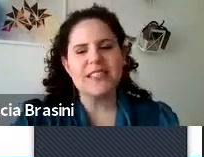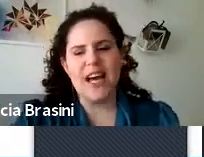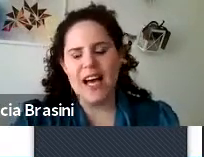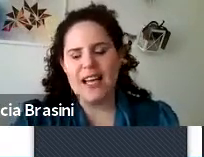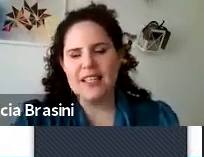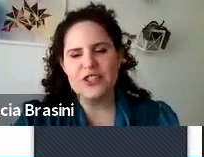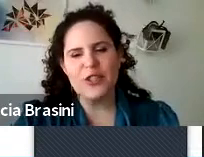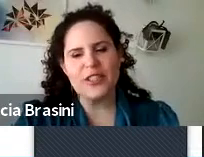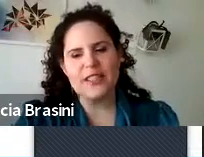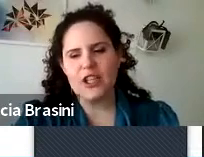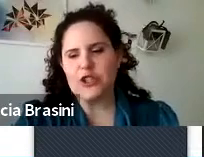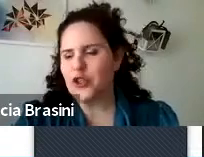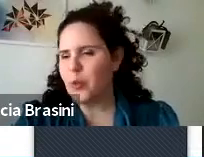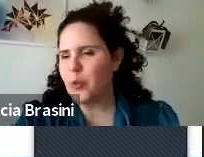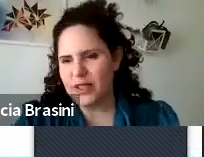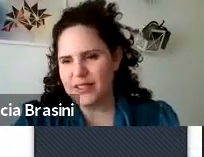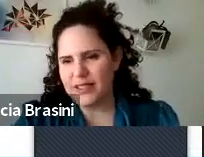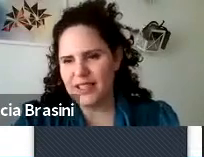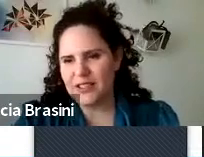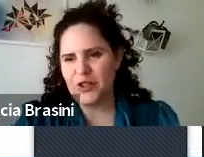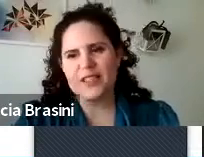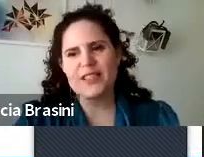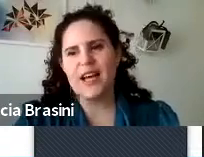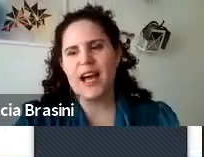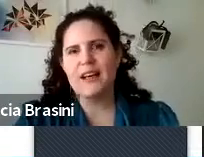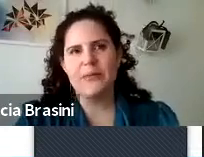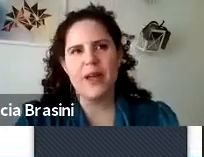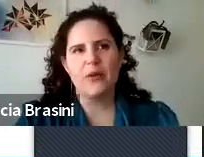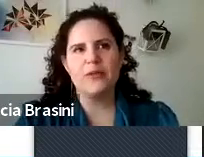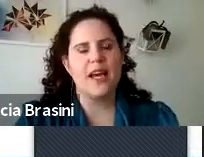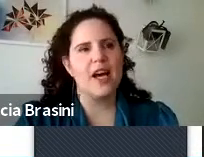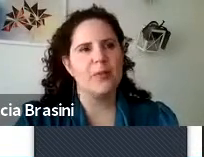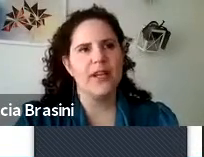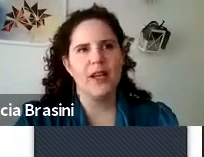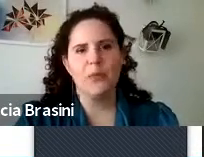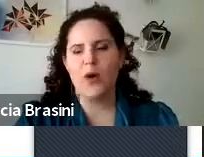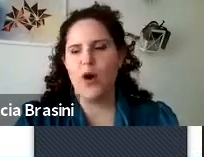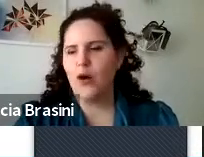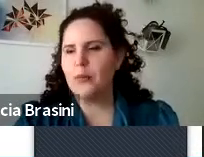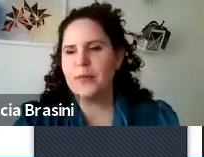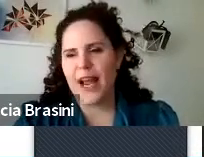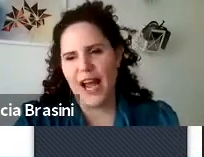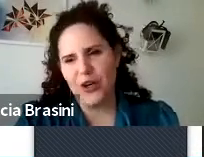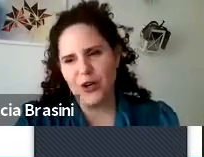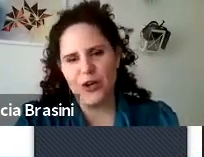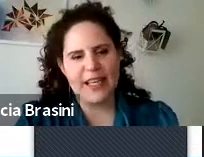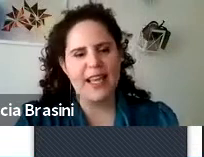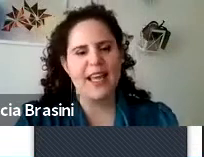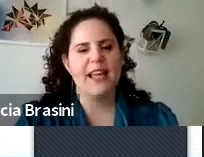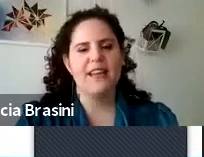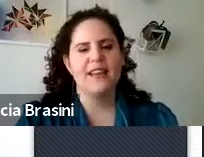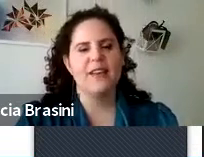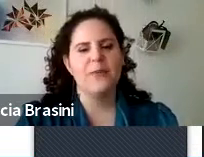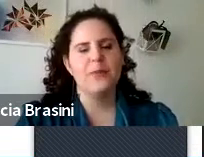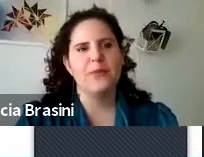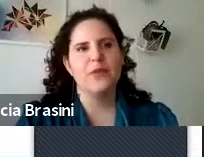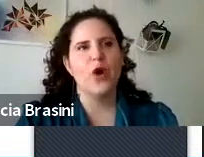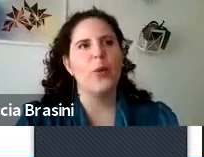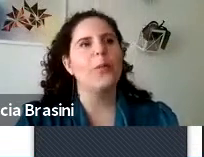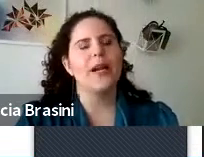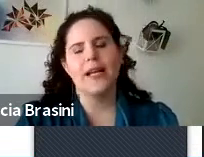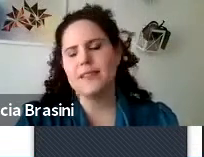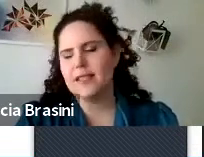Allora, le sordità sono molte. Sordità è un termine un po' ombrello che